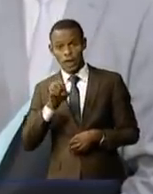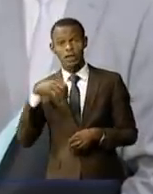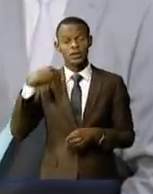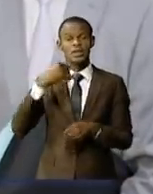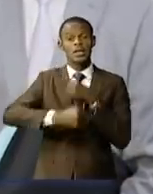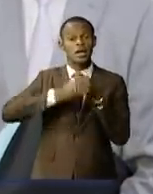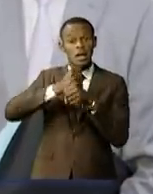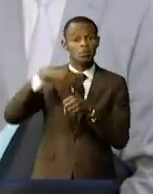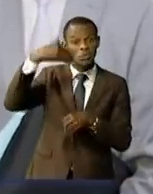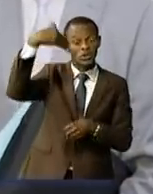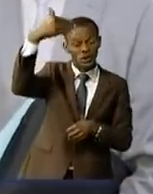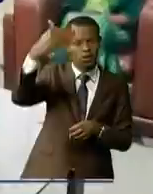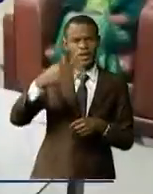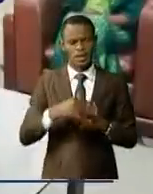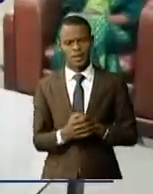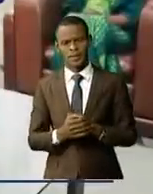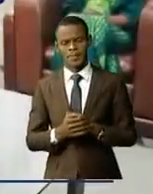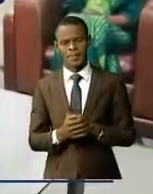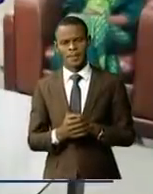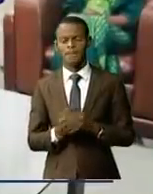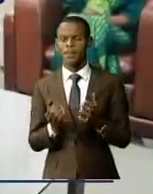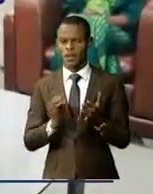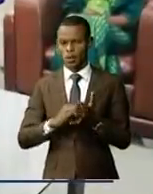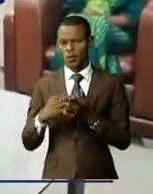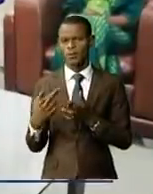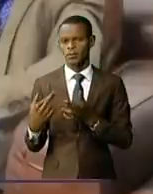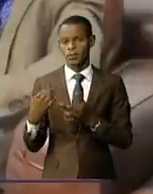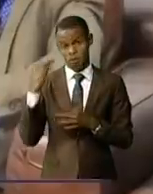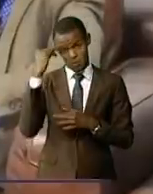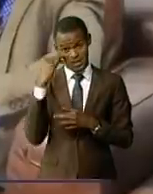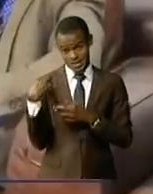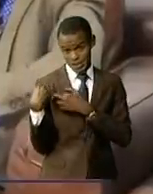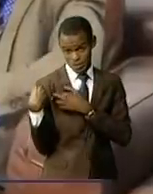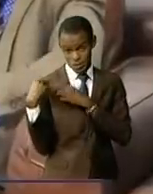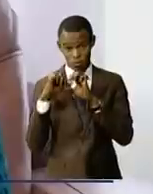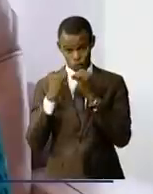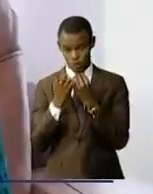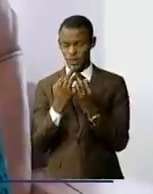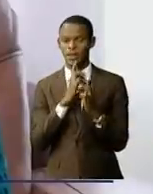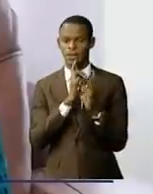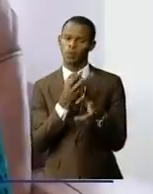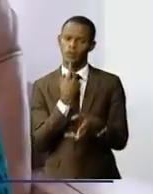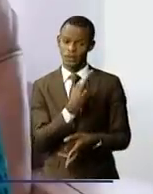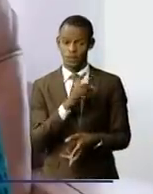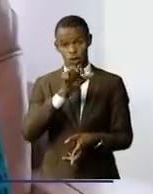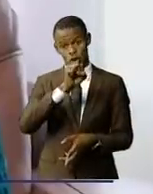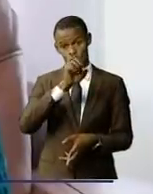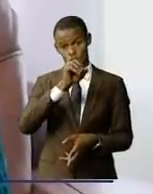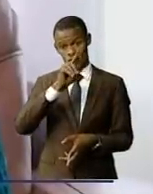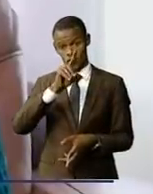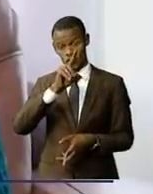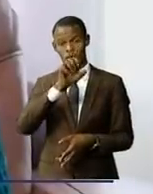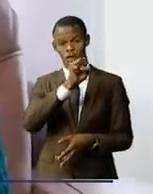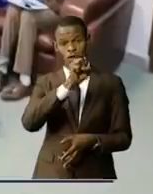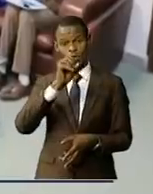des délais de grâce très très étendus. Et la princesse Adèle Kaïndamaïna de répondre, la SOFIDE est l'une des entreprises saines. Sa